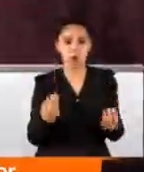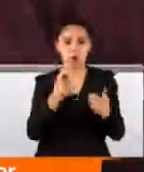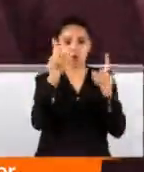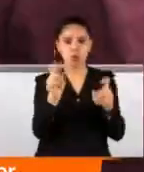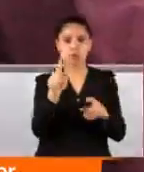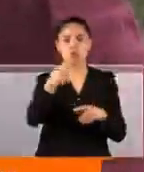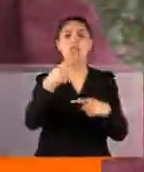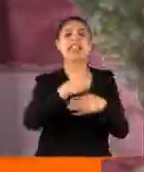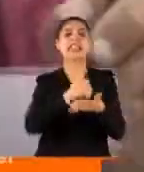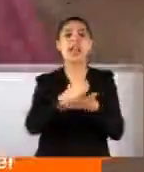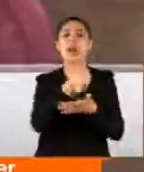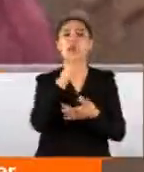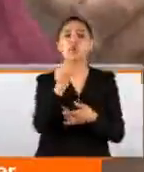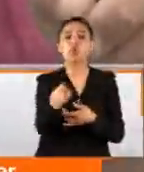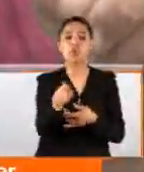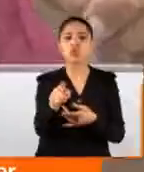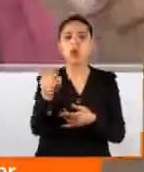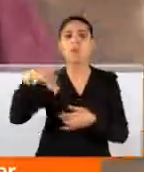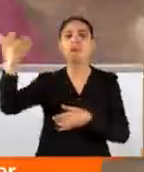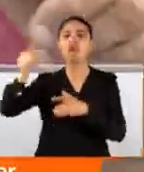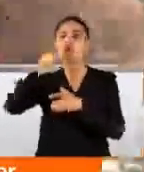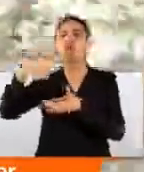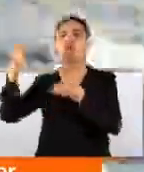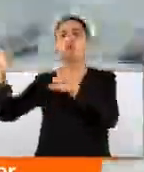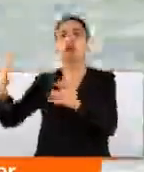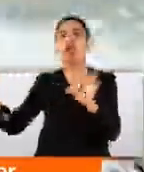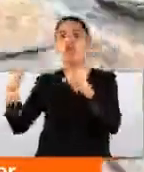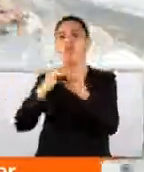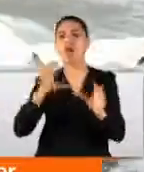Buradaki zehirli su Şamlar Barajı'na akıyor. Oradan da